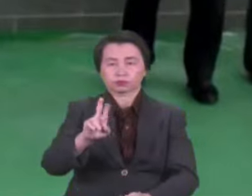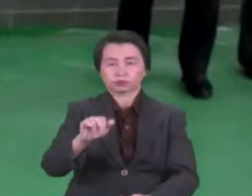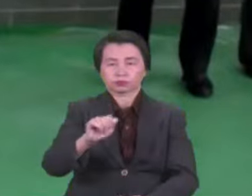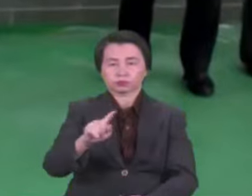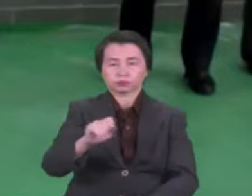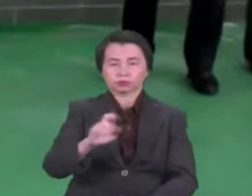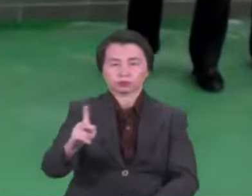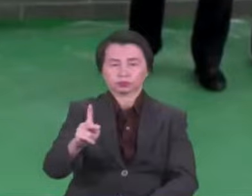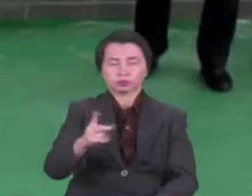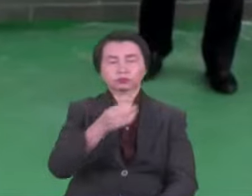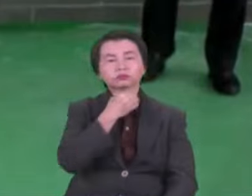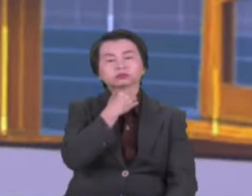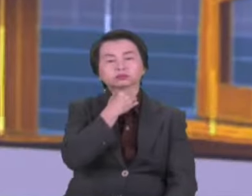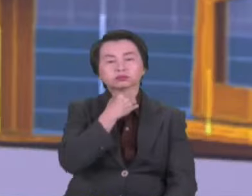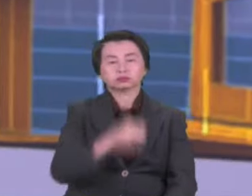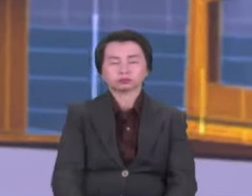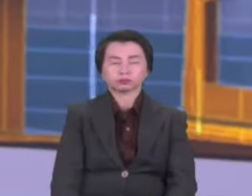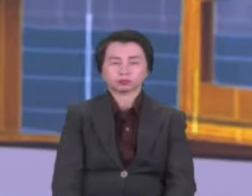Datuk Perak.